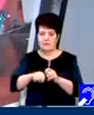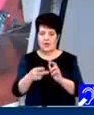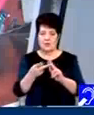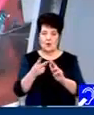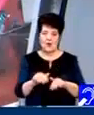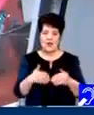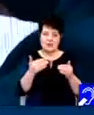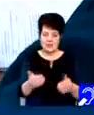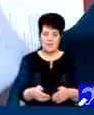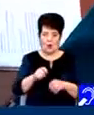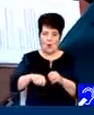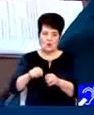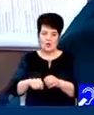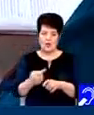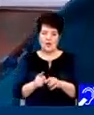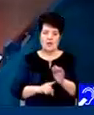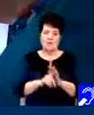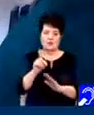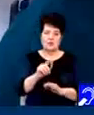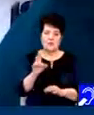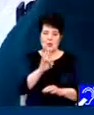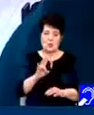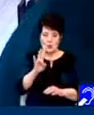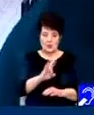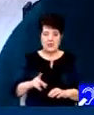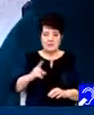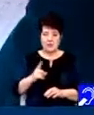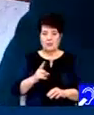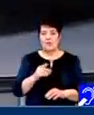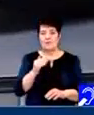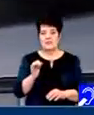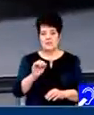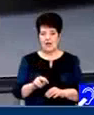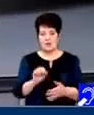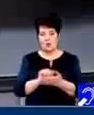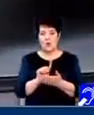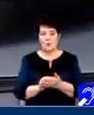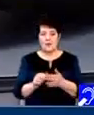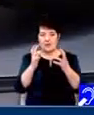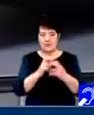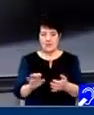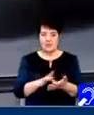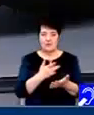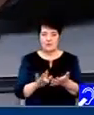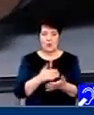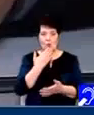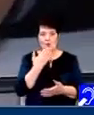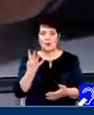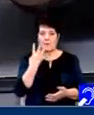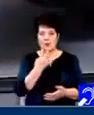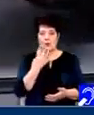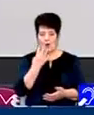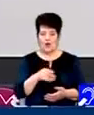doua etapă. Controale care vor începe în luna iunie, iar inspectorii fiscali vor verifica documentele de contabilitate din ultimii